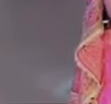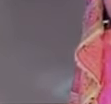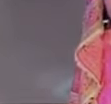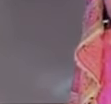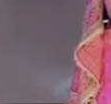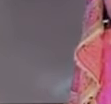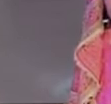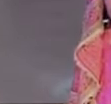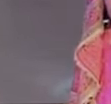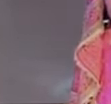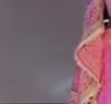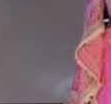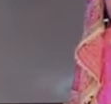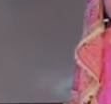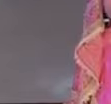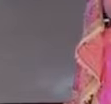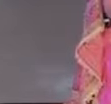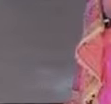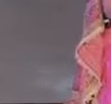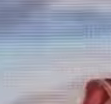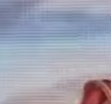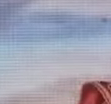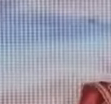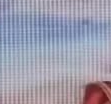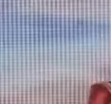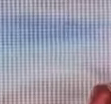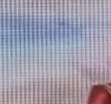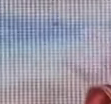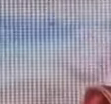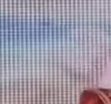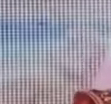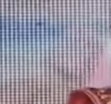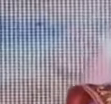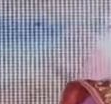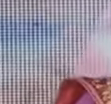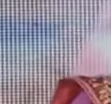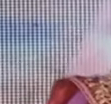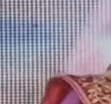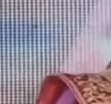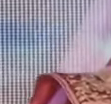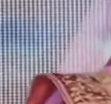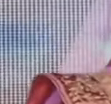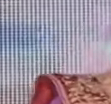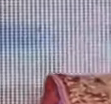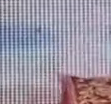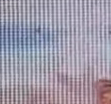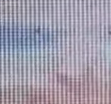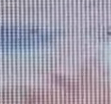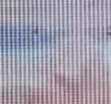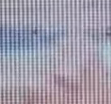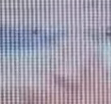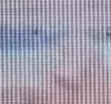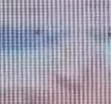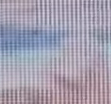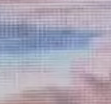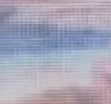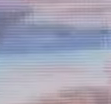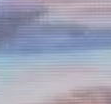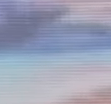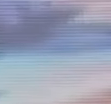सखी, आज पिता श्री रावण और श्री राम में घोर युद्ध हो रहा